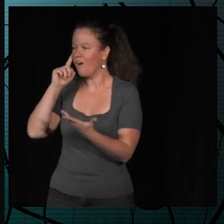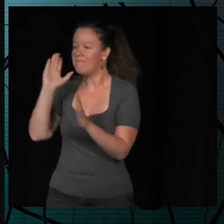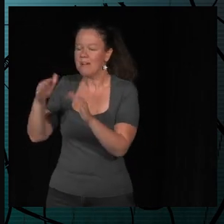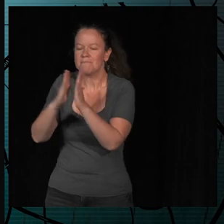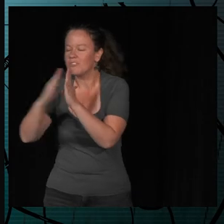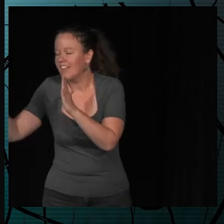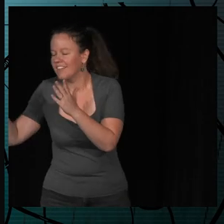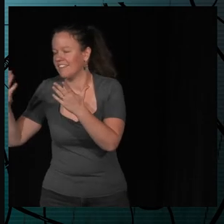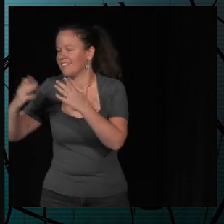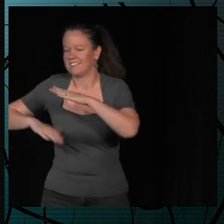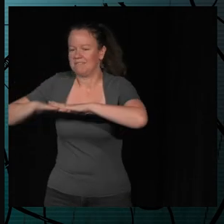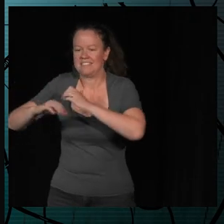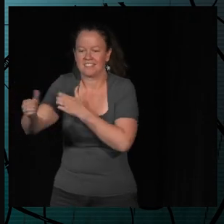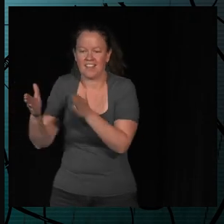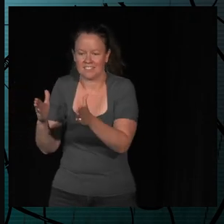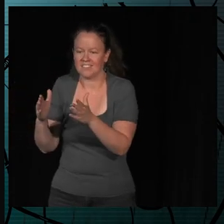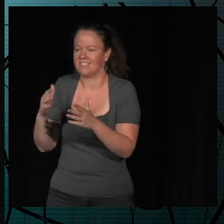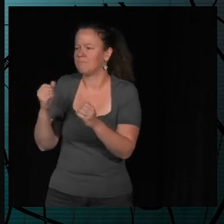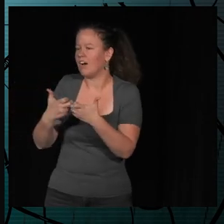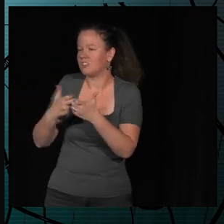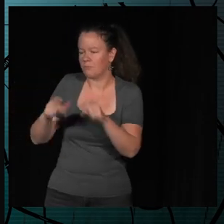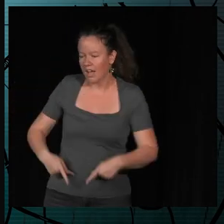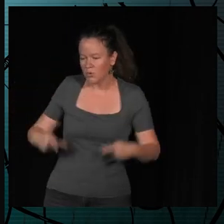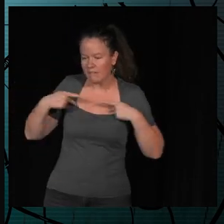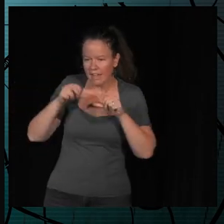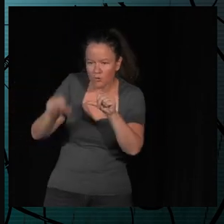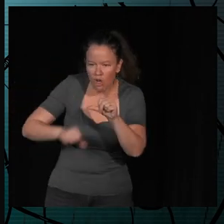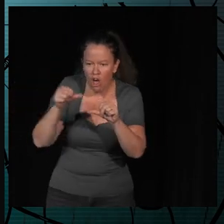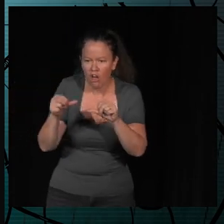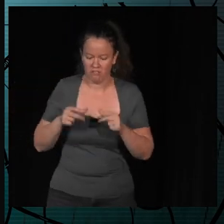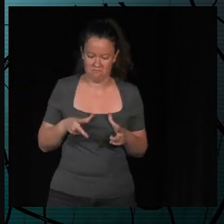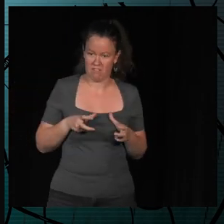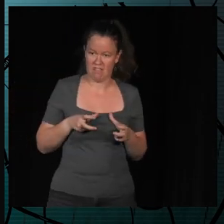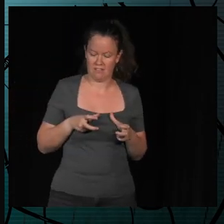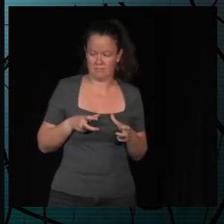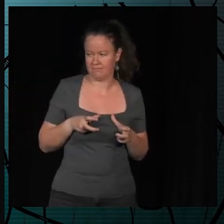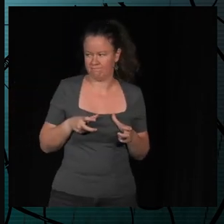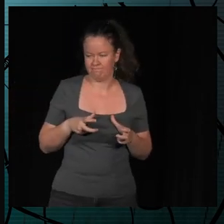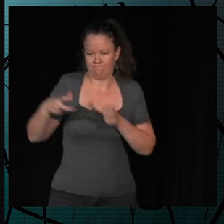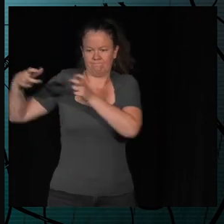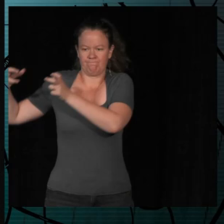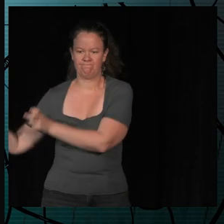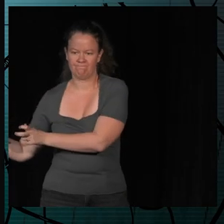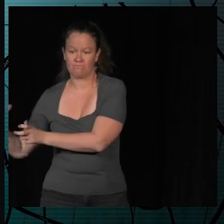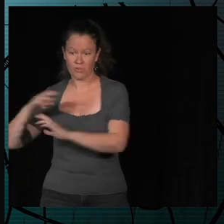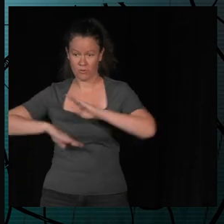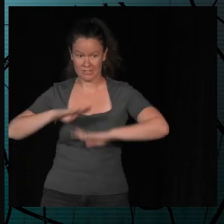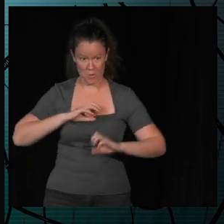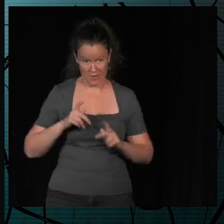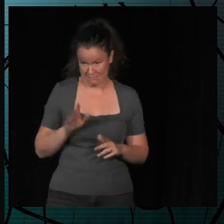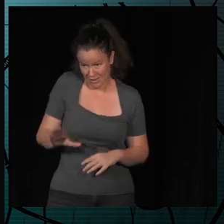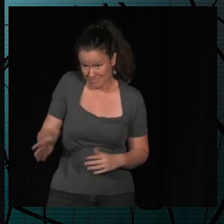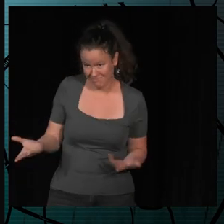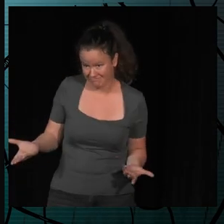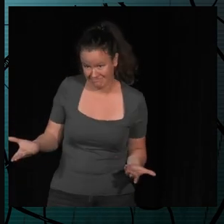médiathèque soit on joue ensemble comme ça c'est 1 heure max et tu passes la manette et là bon B ok ils sont frustrés ben tant pis euh et on peut pas